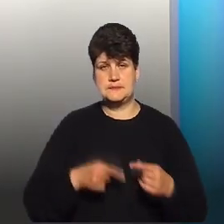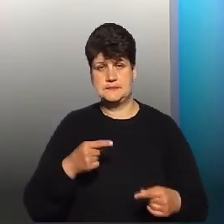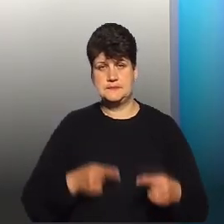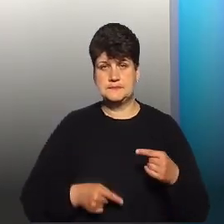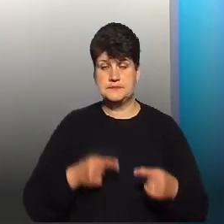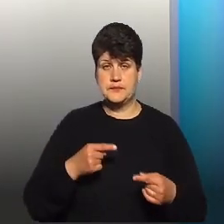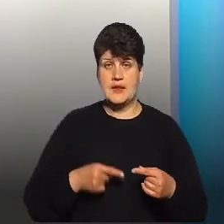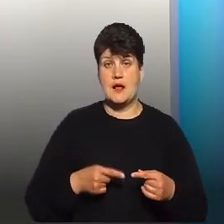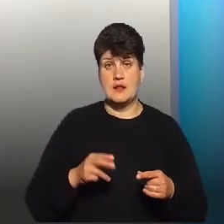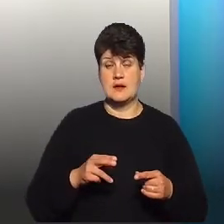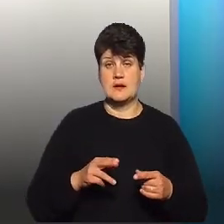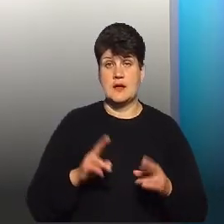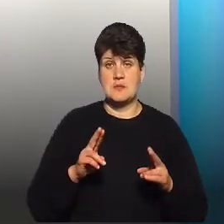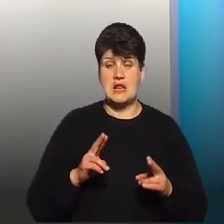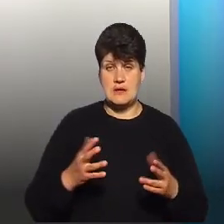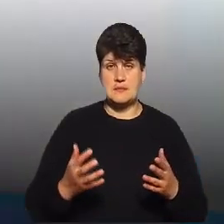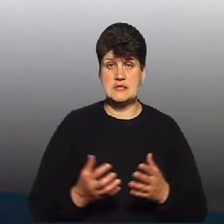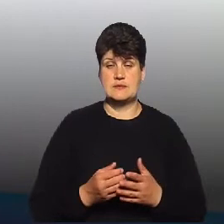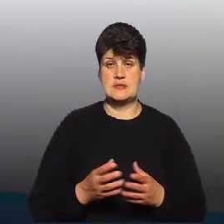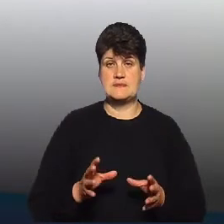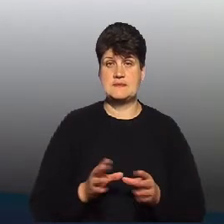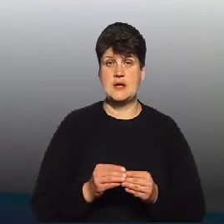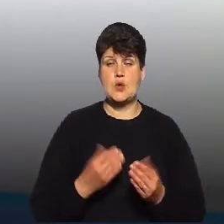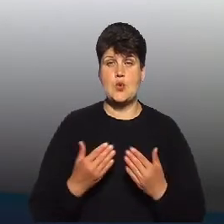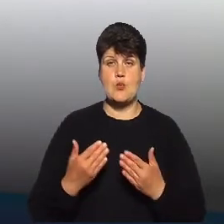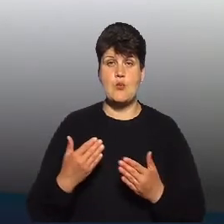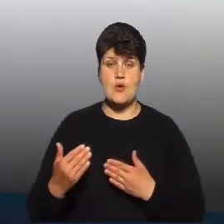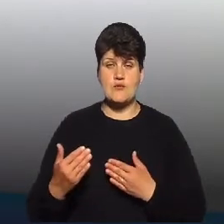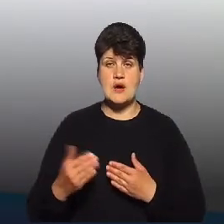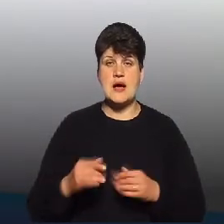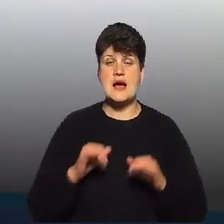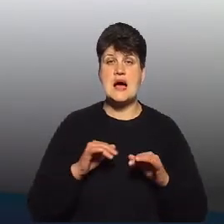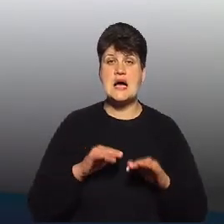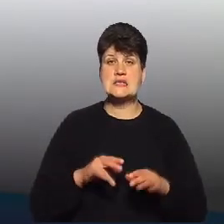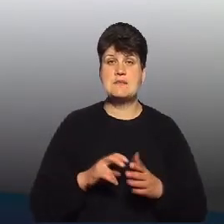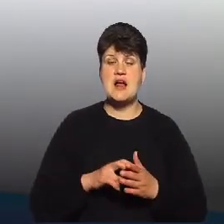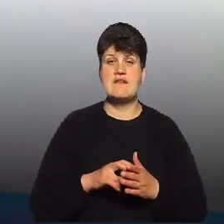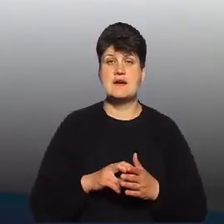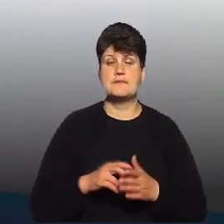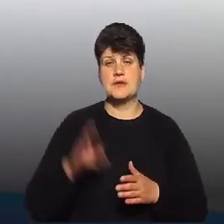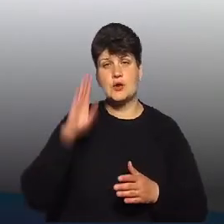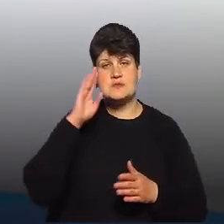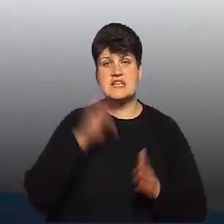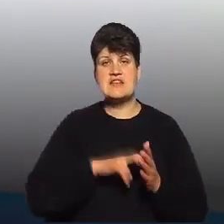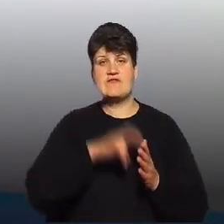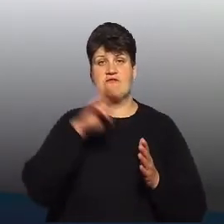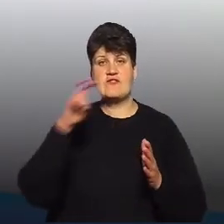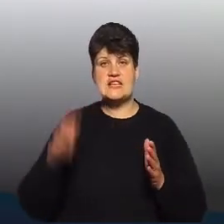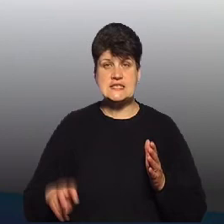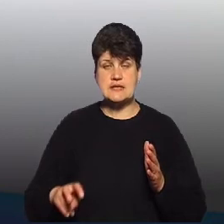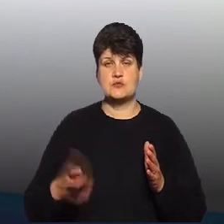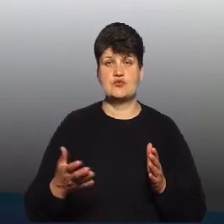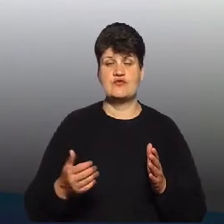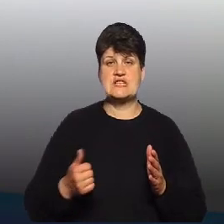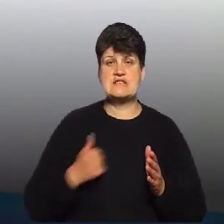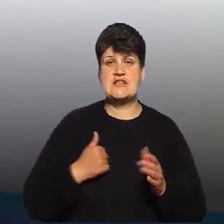ми знаходимо спільну мову. А справа призовника, який вистрибнув з 4-го поверху військомату, як можете прокоментувати,